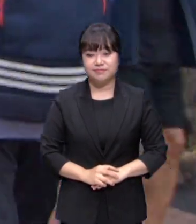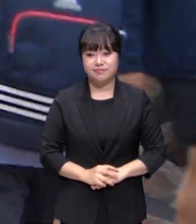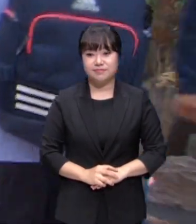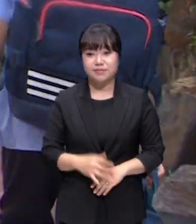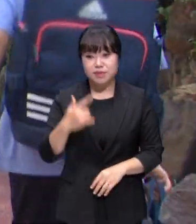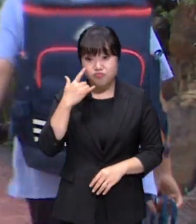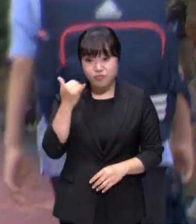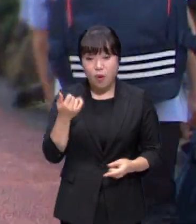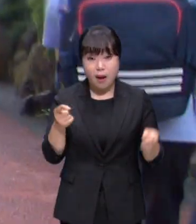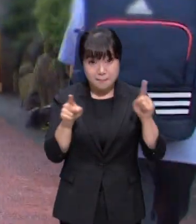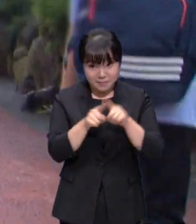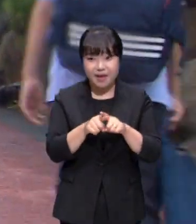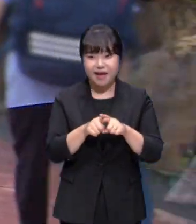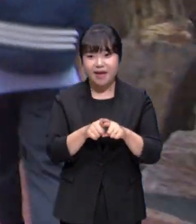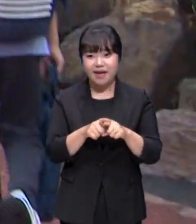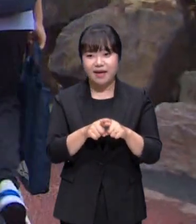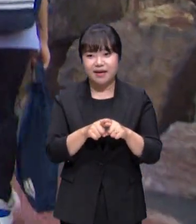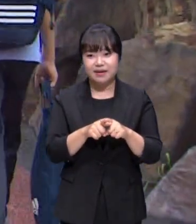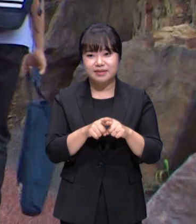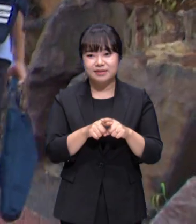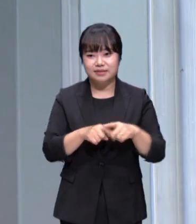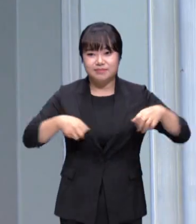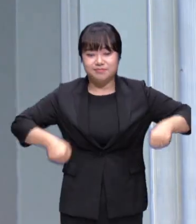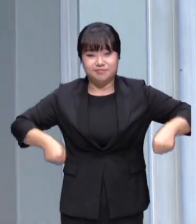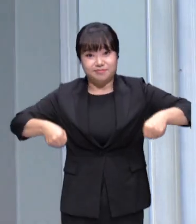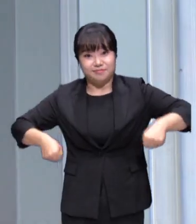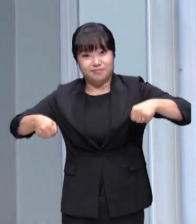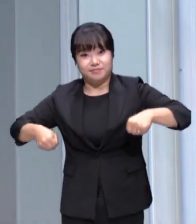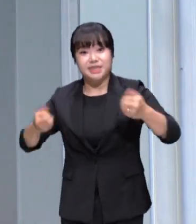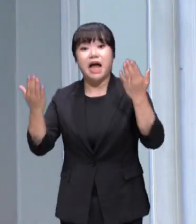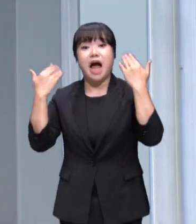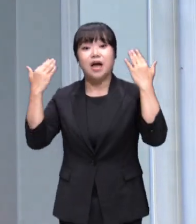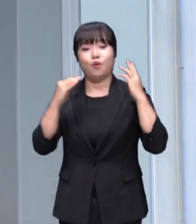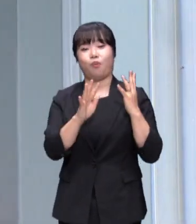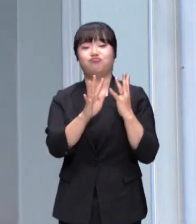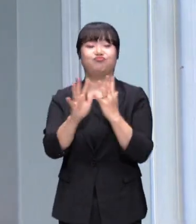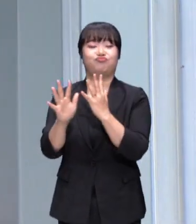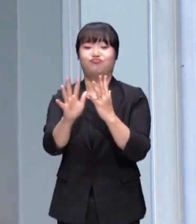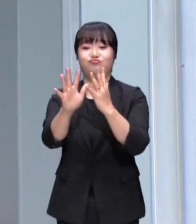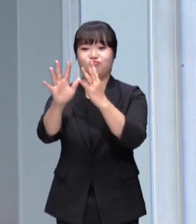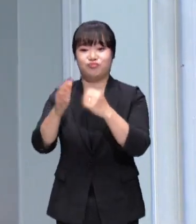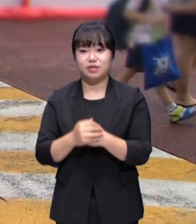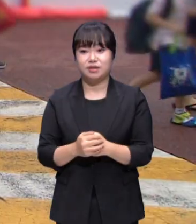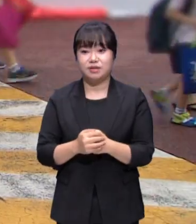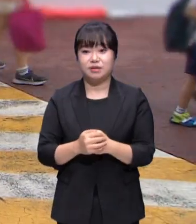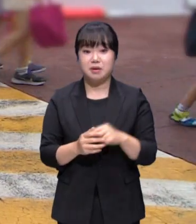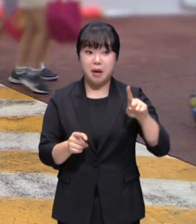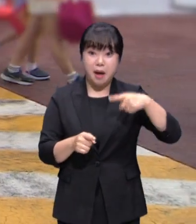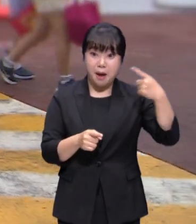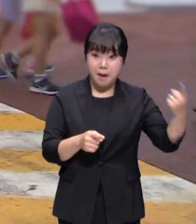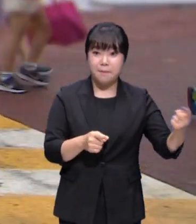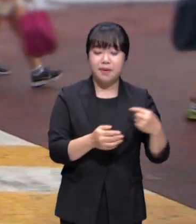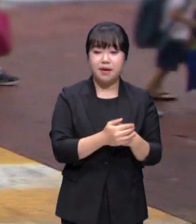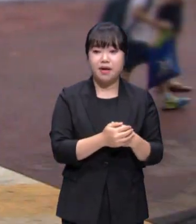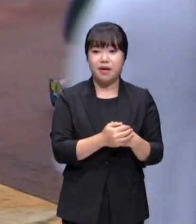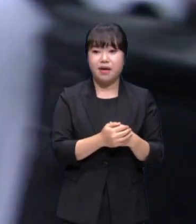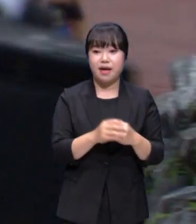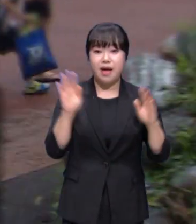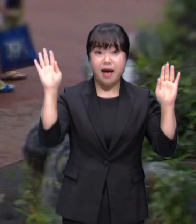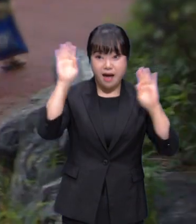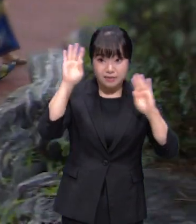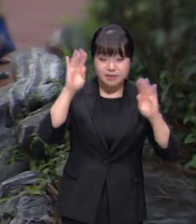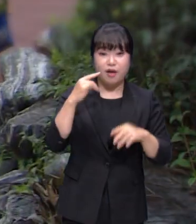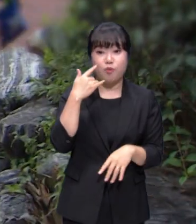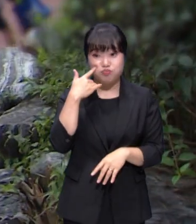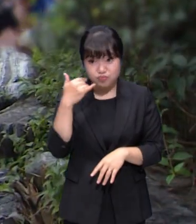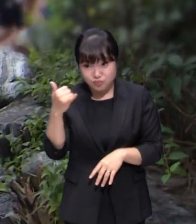부모 손을 잡은 아이들이 학교로 향합니다. 본격적인 등교 시간이 되자 공사 현장 바로 앞 통학길이 학생과